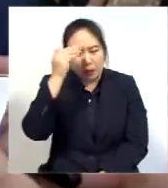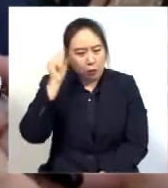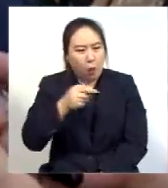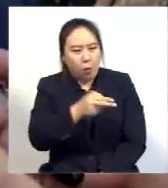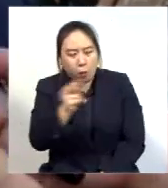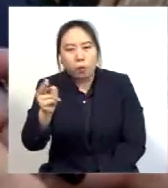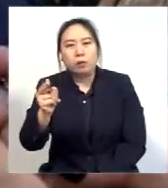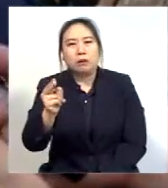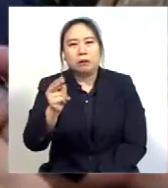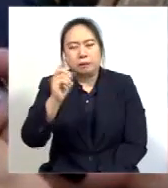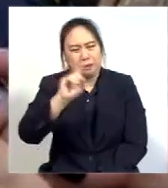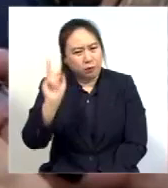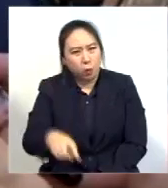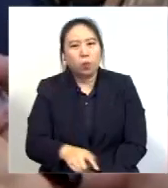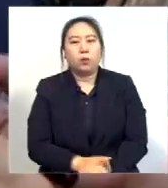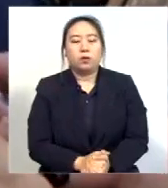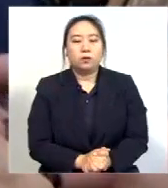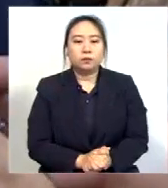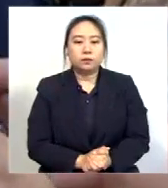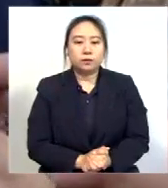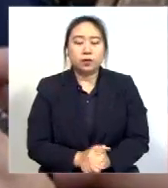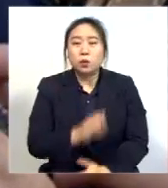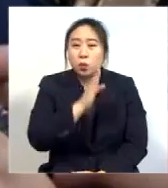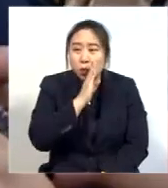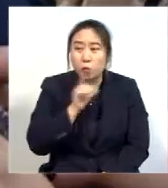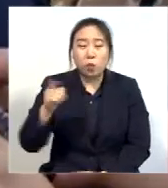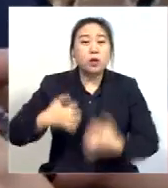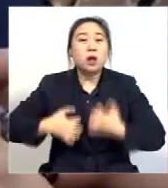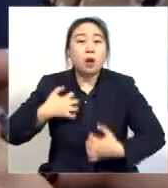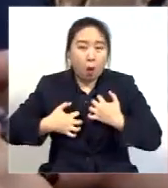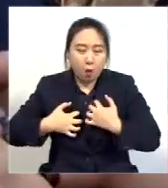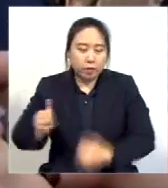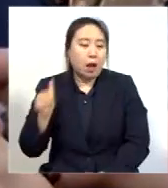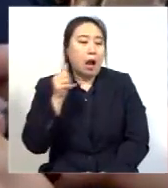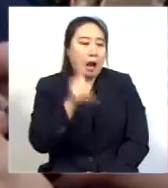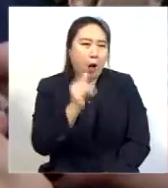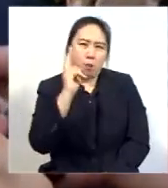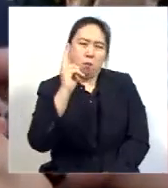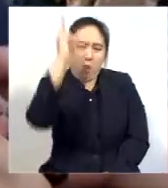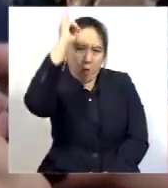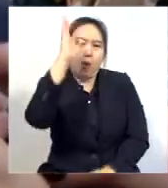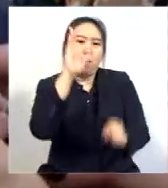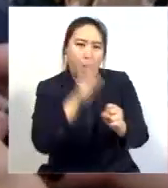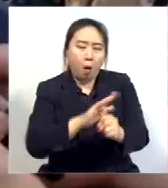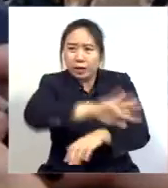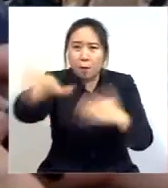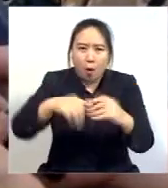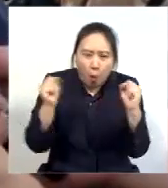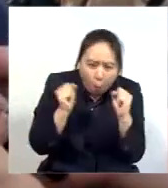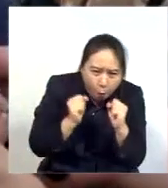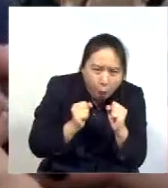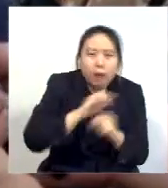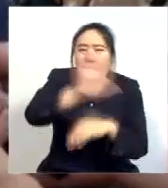กันขนาดนั้นนะครับคือถ้าคุณเดือดร้อนคุณปล้นคุณก็เข้าไปปล้นแค่คุณยิงปืนขึ้นฟ้าคนพ่อกลัวหมดแล้วพูดถึ